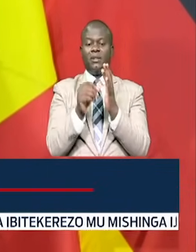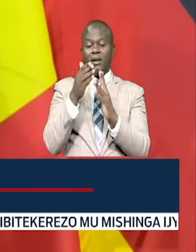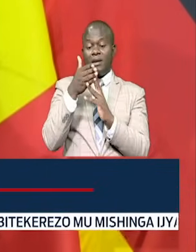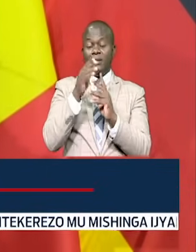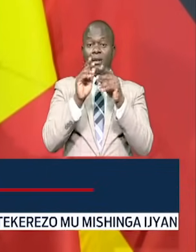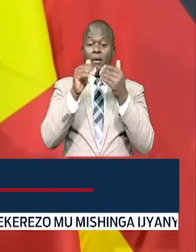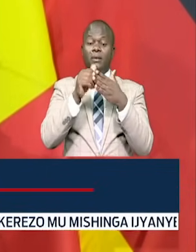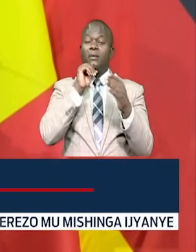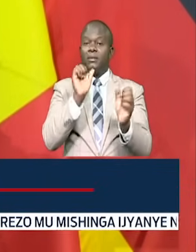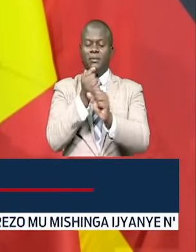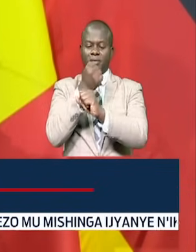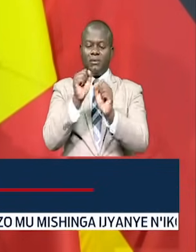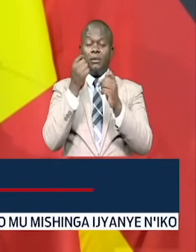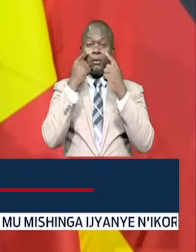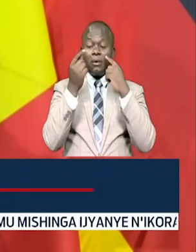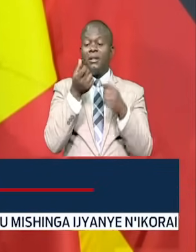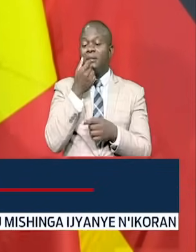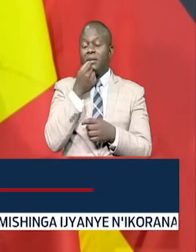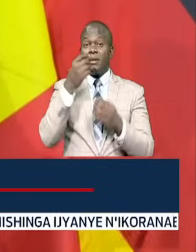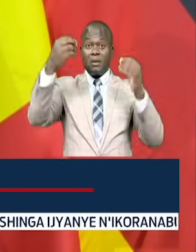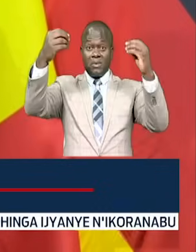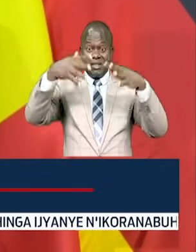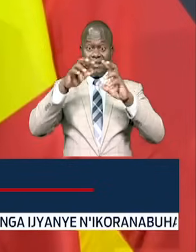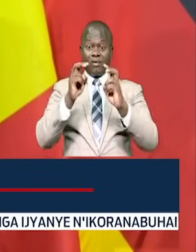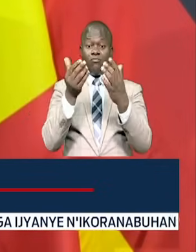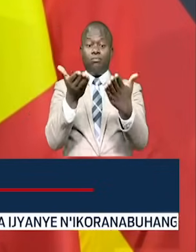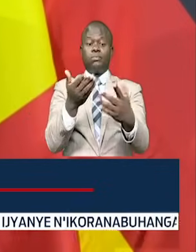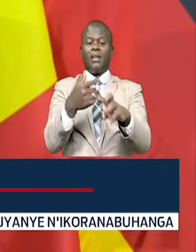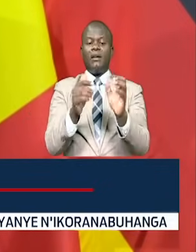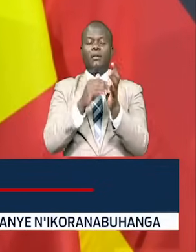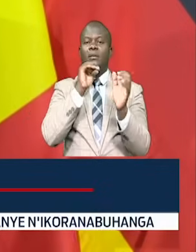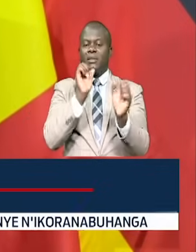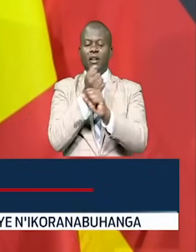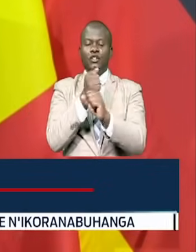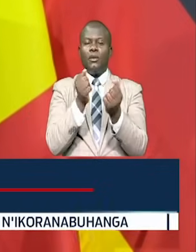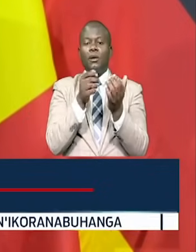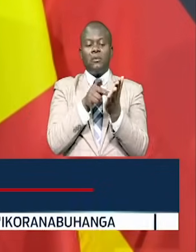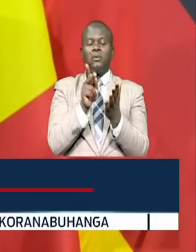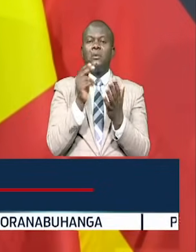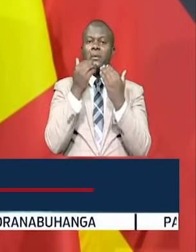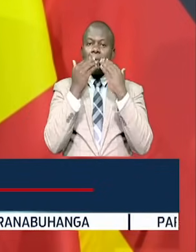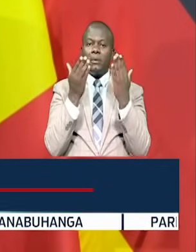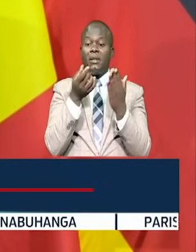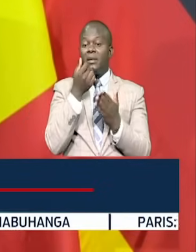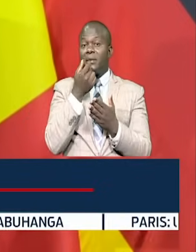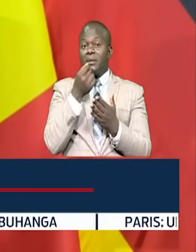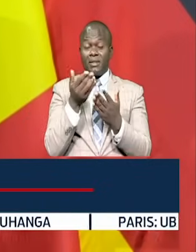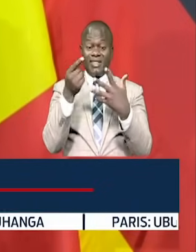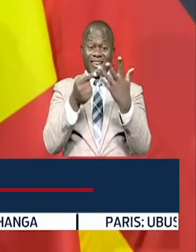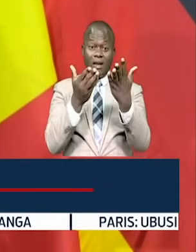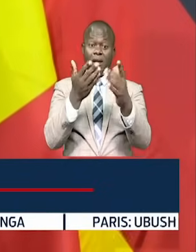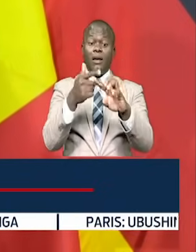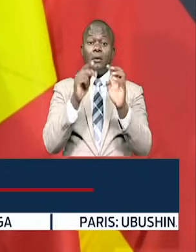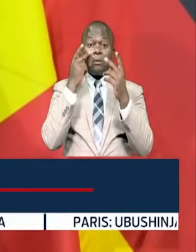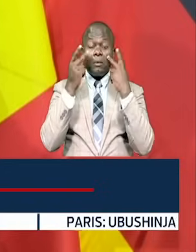y'abaturage batashoboraga kubona imiti, bigaragara ko ihari ariko batashobora kuyigura. Imiti ihari ariko batapfa